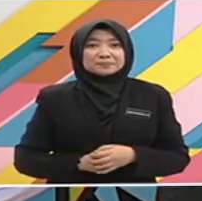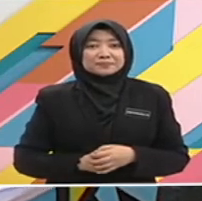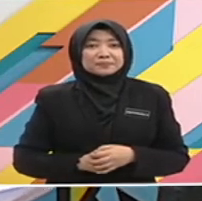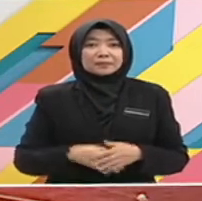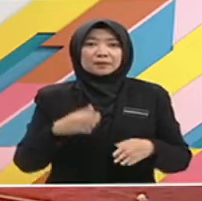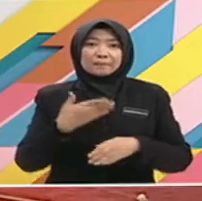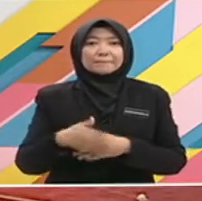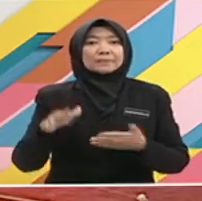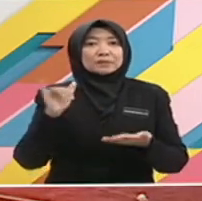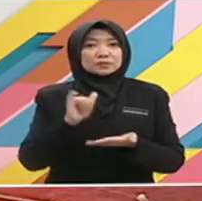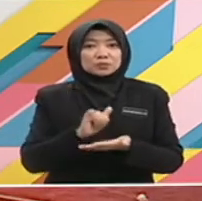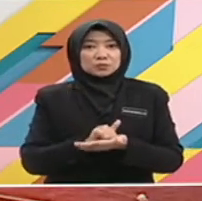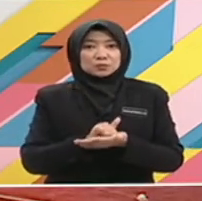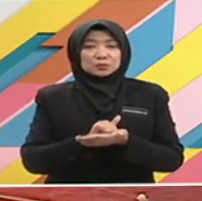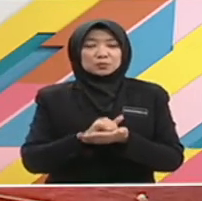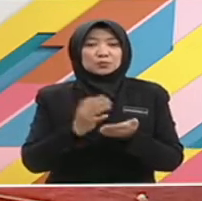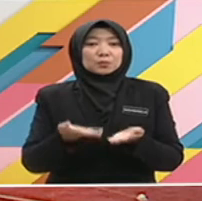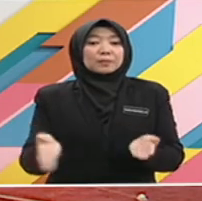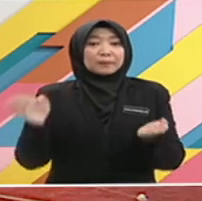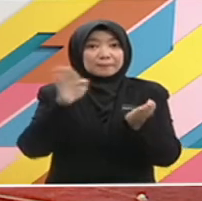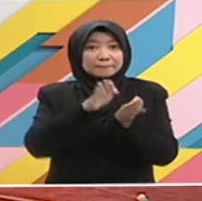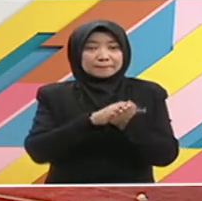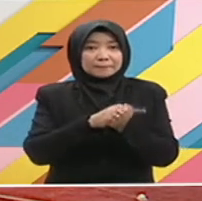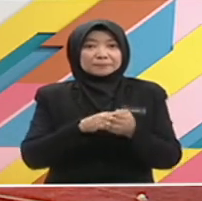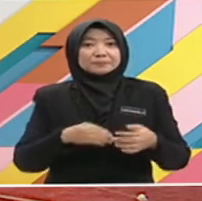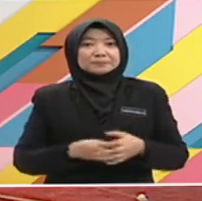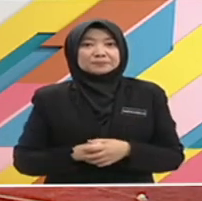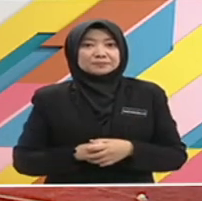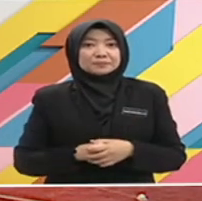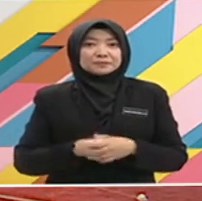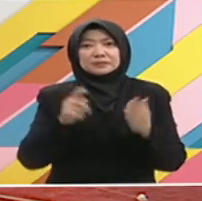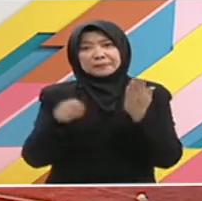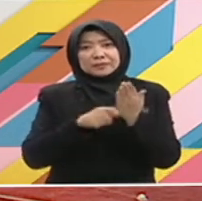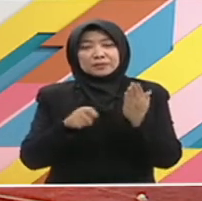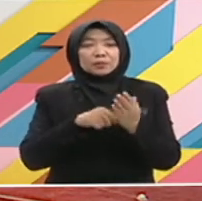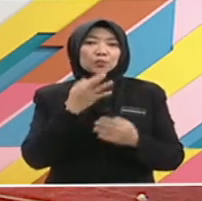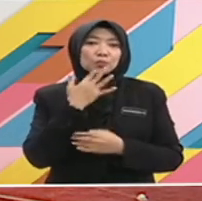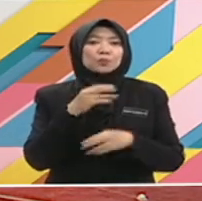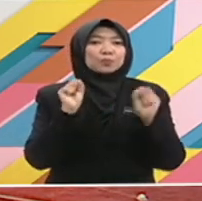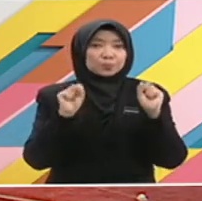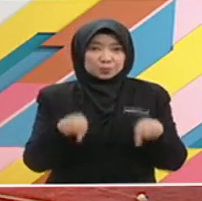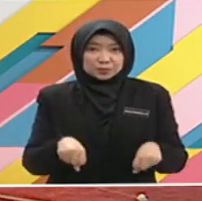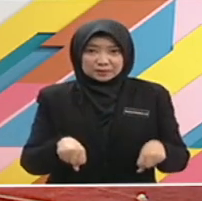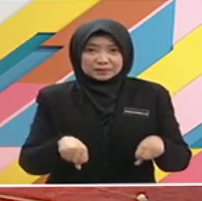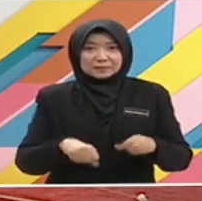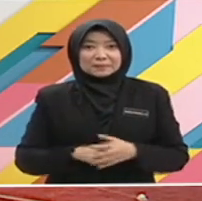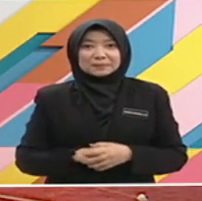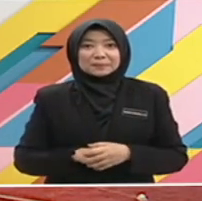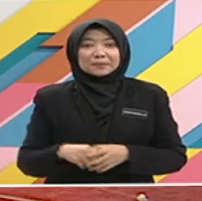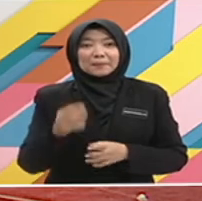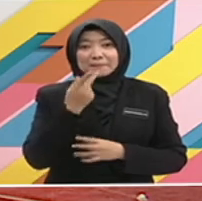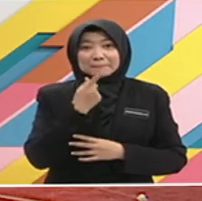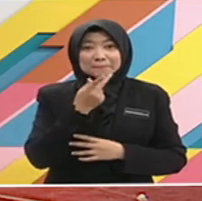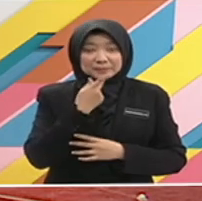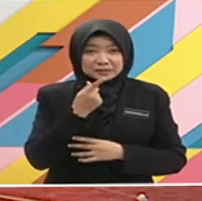Kemudian saya boleh nak rapat sikit. Rapatkan. Ya, baik. Rapat sikit dekat. Tak apa, tambah lagi warna. Tambah lagi warna pink. Tambah lagi warna warna pink ya.